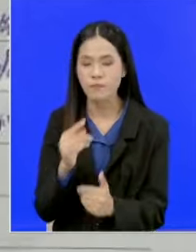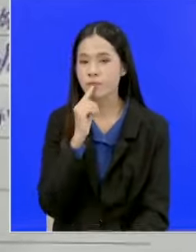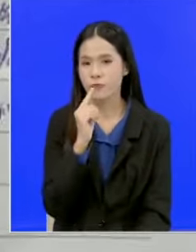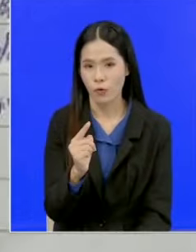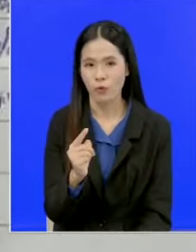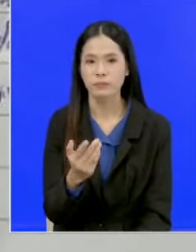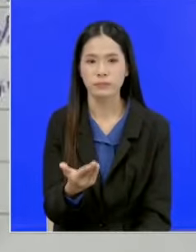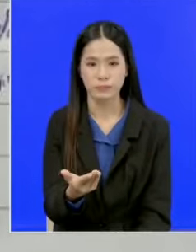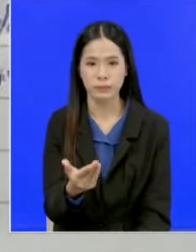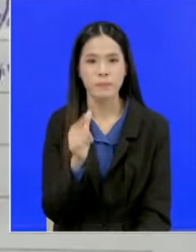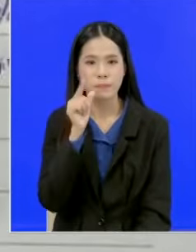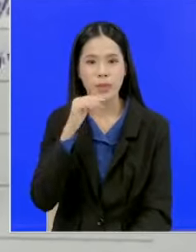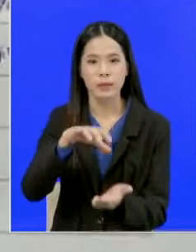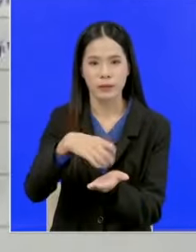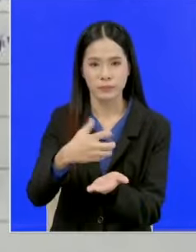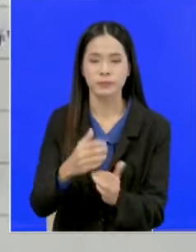ให้หน่อยลองฟังคุณแม่ก่อนค่ะ